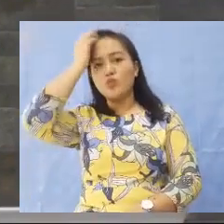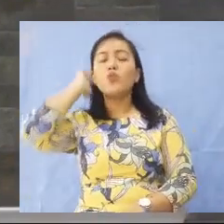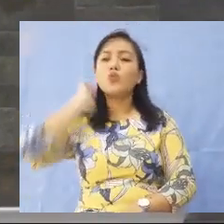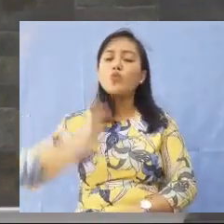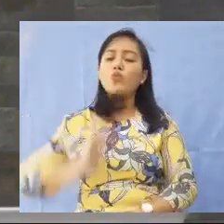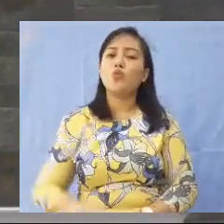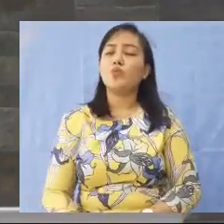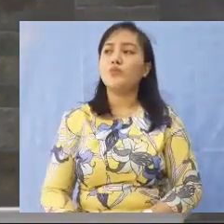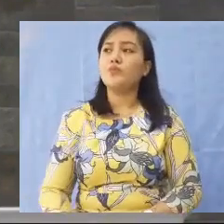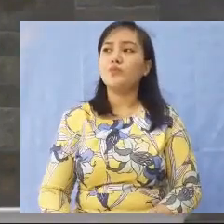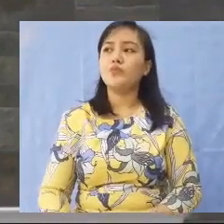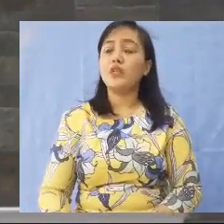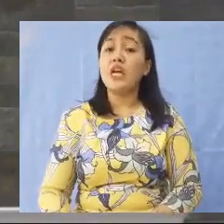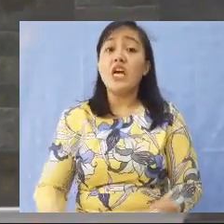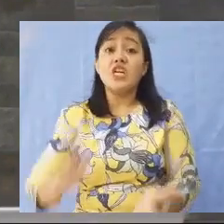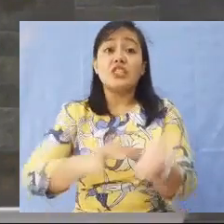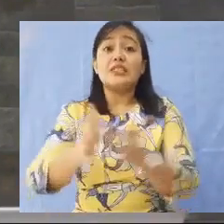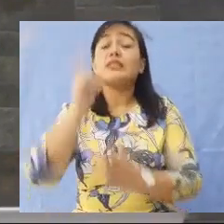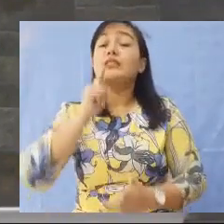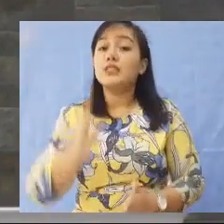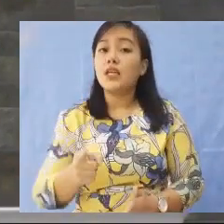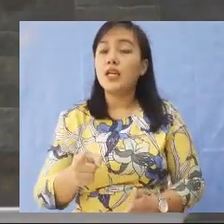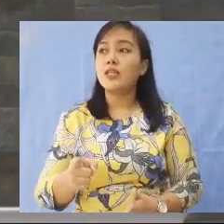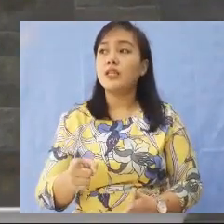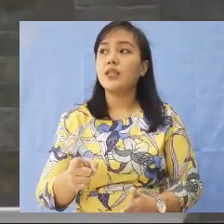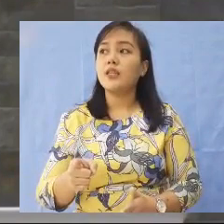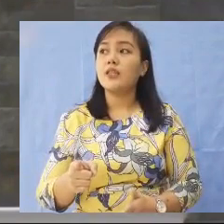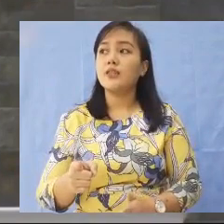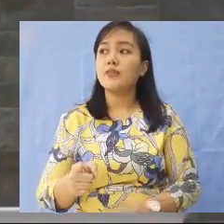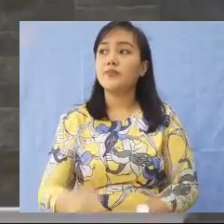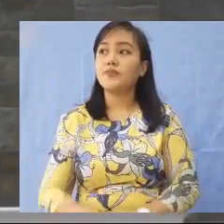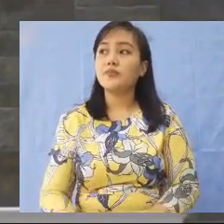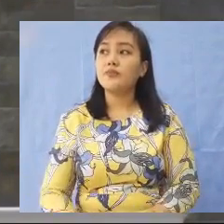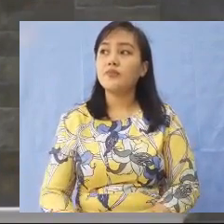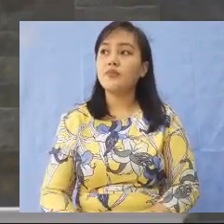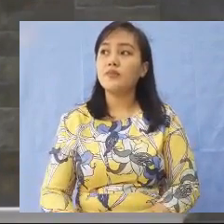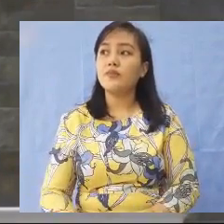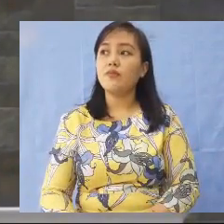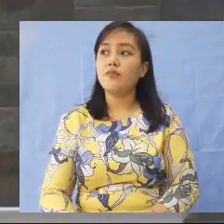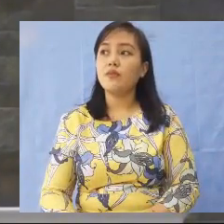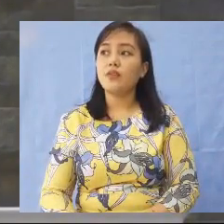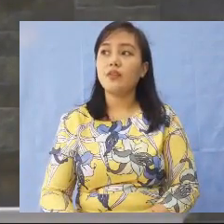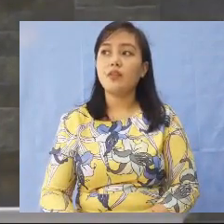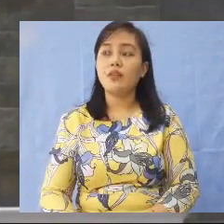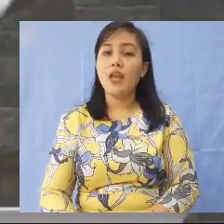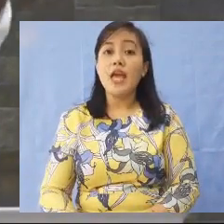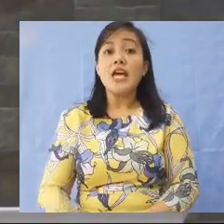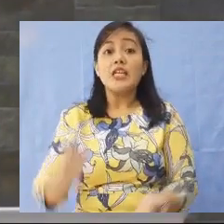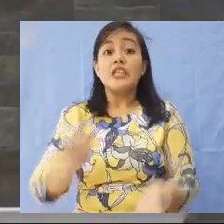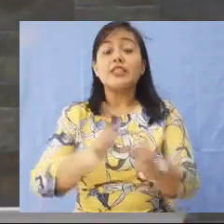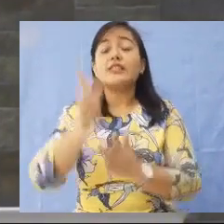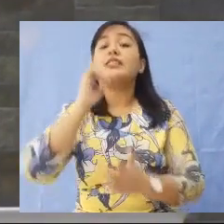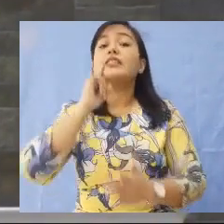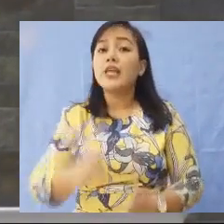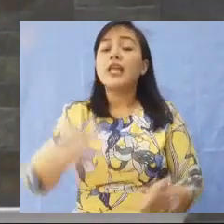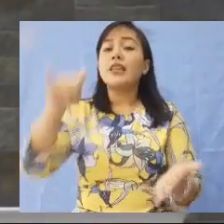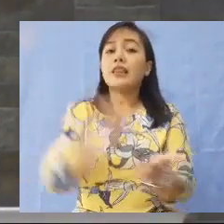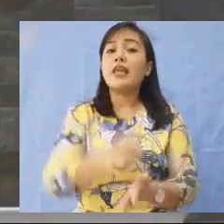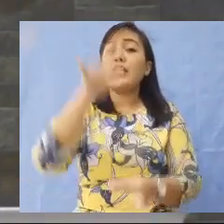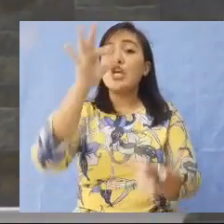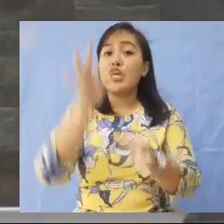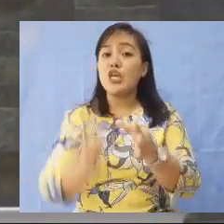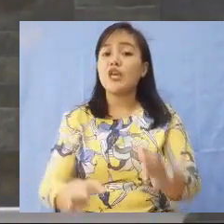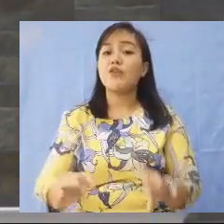ay binigyan ko ng tubig, yan tubig na yan ay magiging bukal sa iyong katawan at hindi na